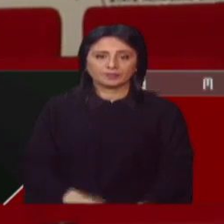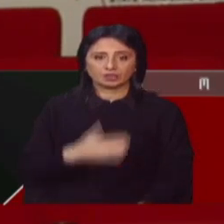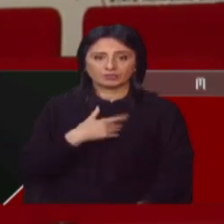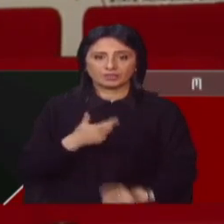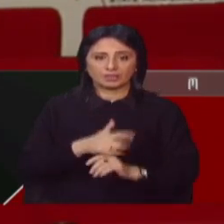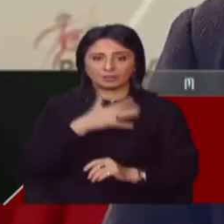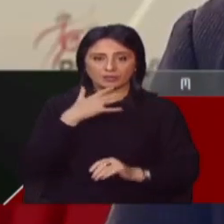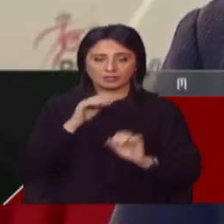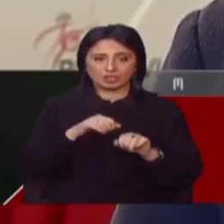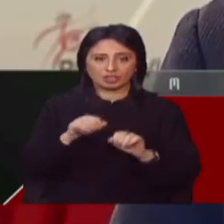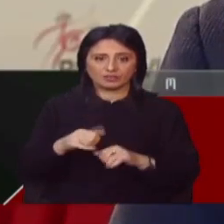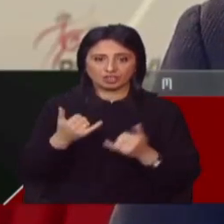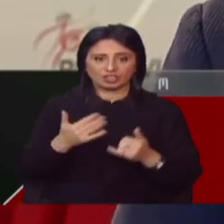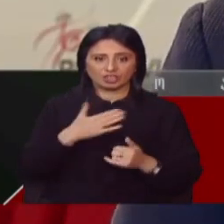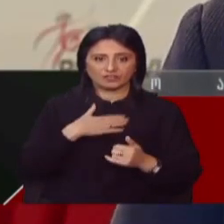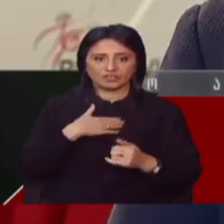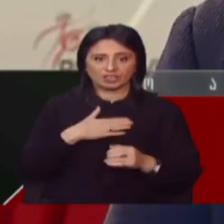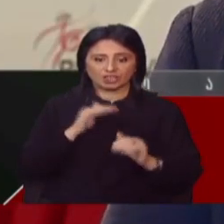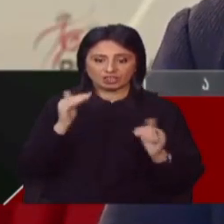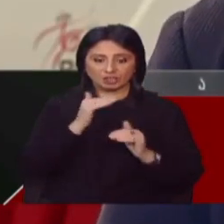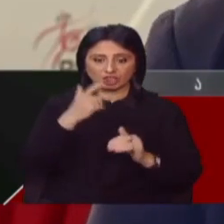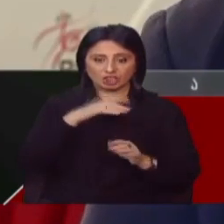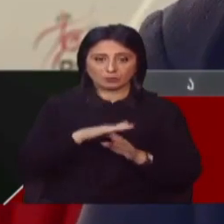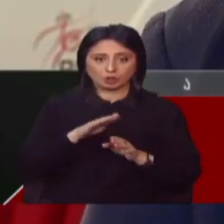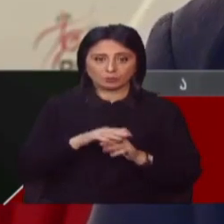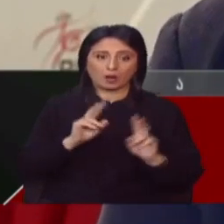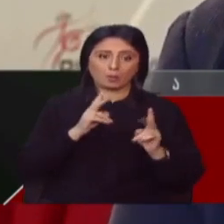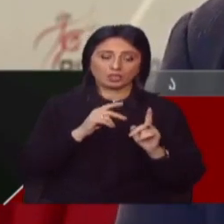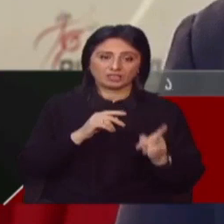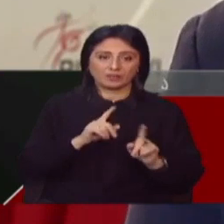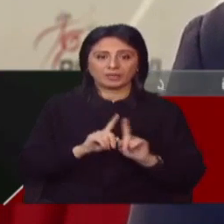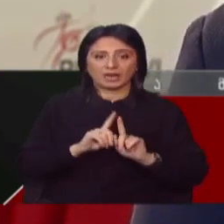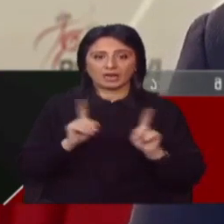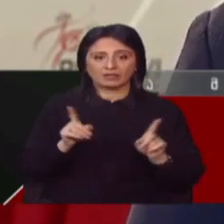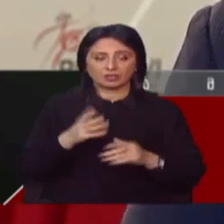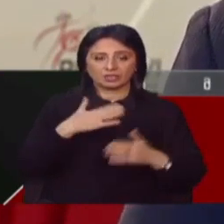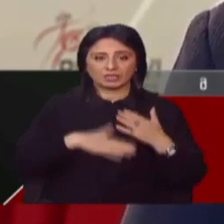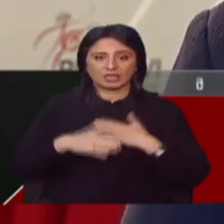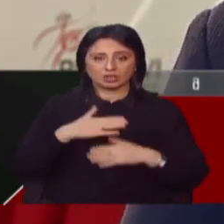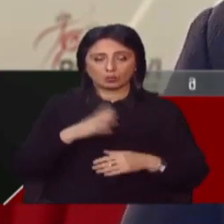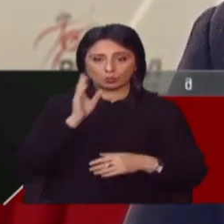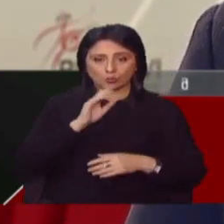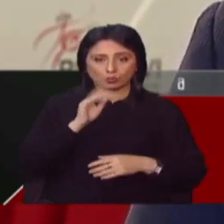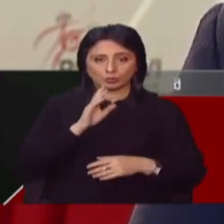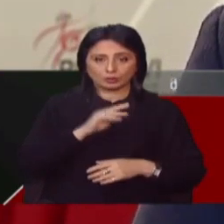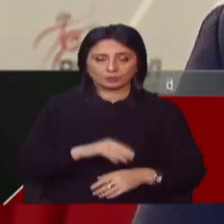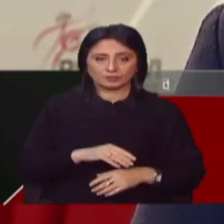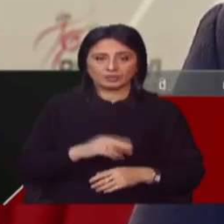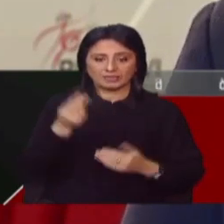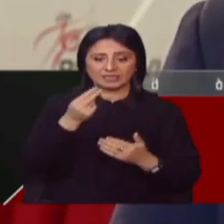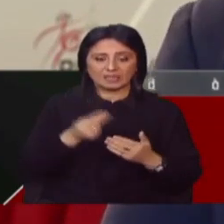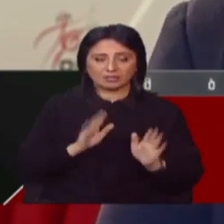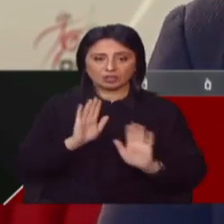ჩვენ ძალიან ბევრს შევძლებთ. დღეს ჩვენთვის, შემსრულებლებისთვის, ასევე მოცეკვავეებისთვის განსაკუთრებით სასიხარულოა, როცა